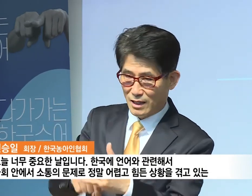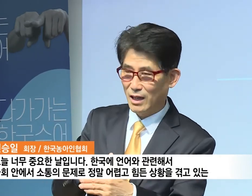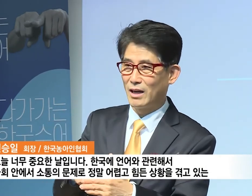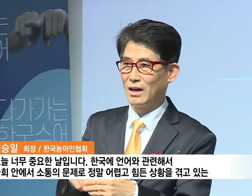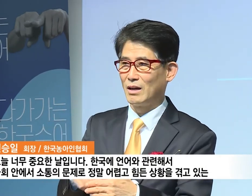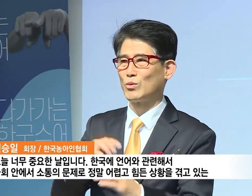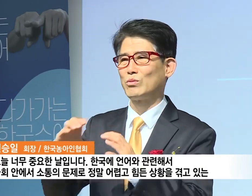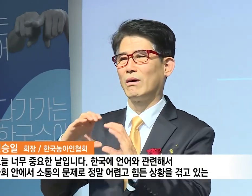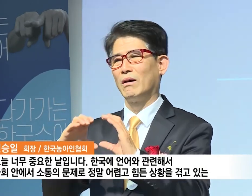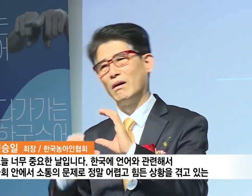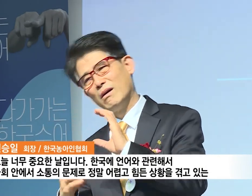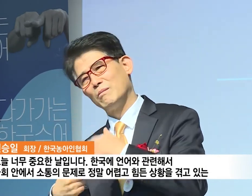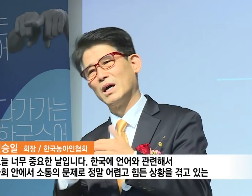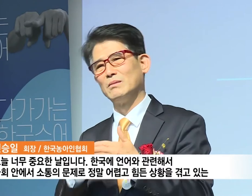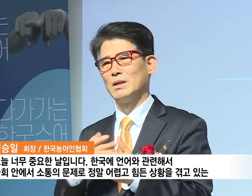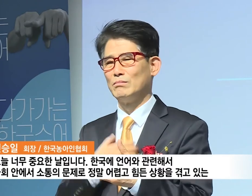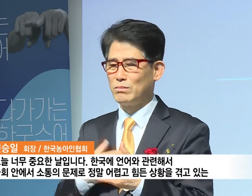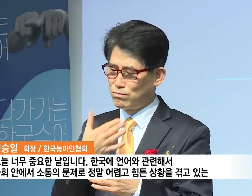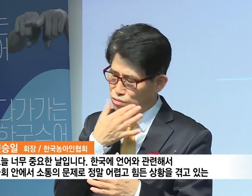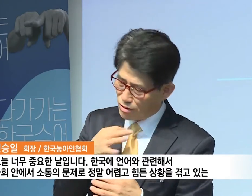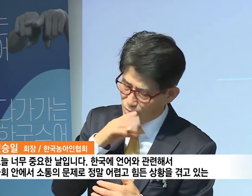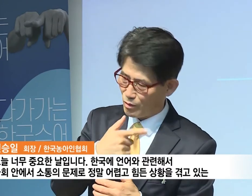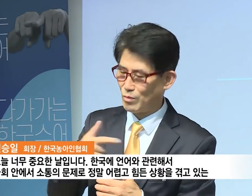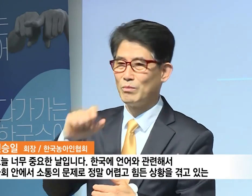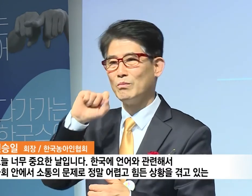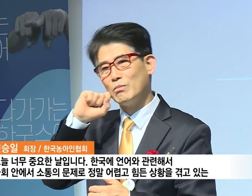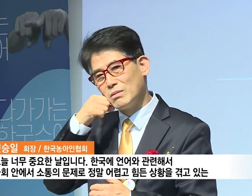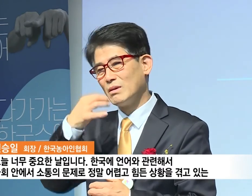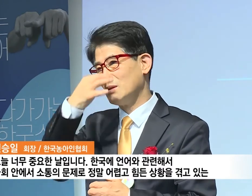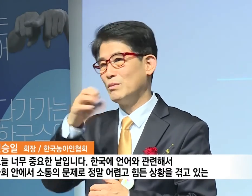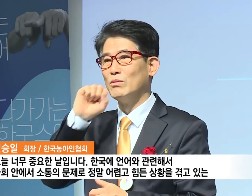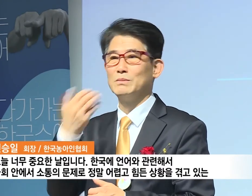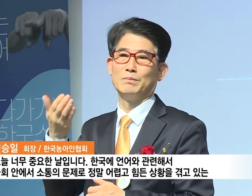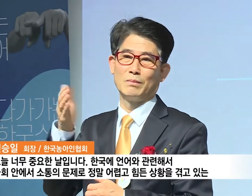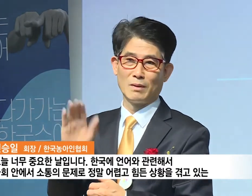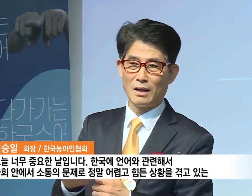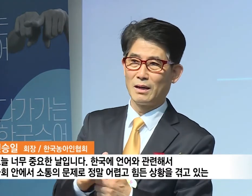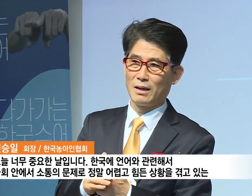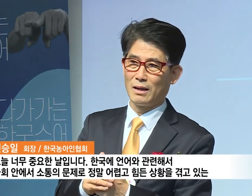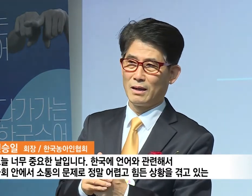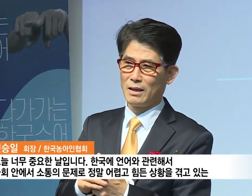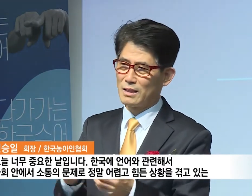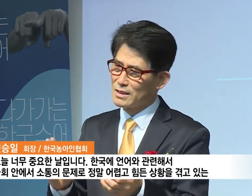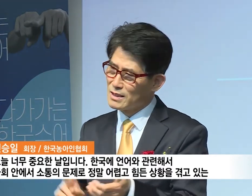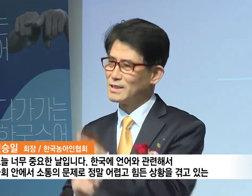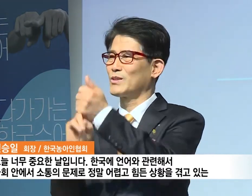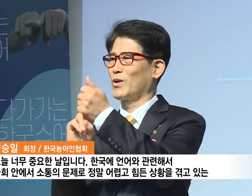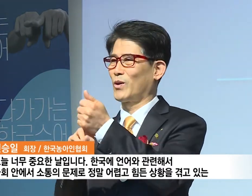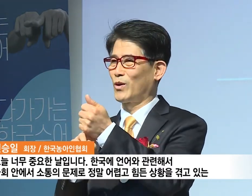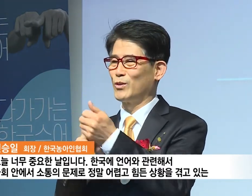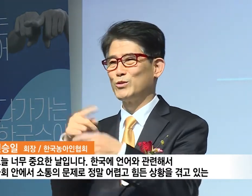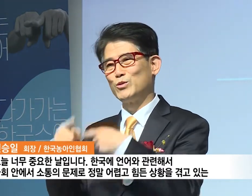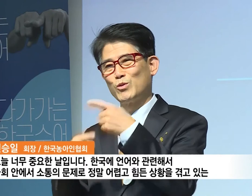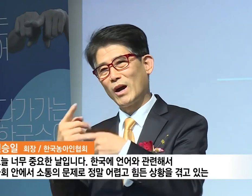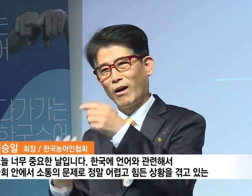관련해서 사회 안에서 소통의 문제로 정말 어렵고 힘든 상황을 겪고 있는